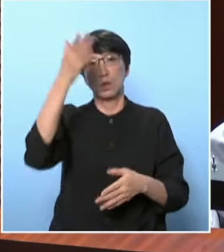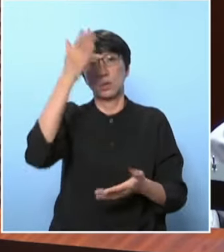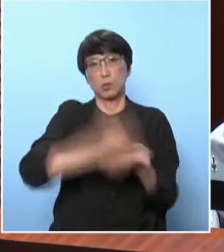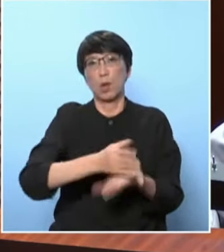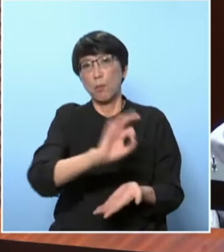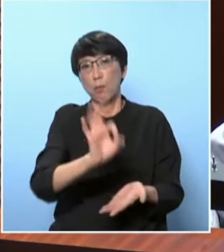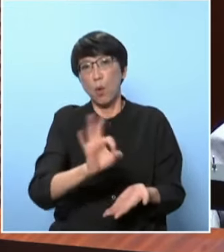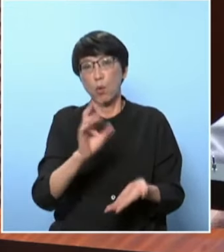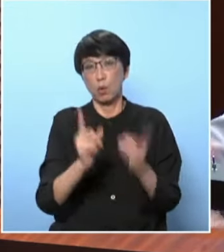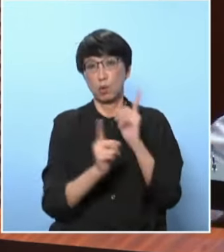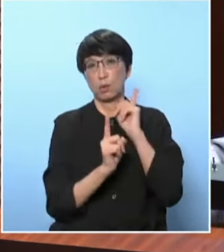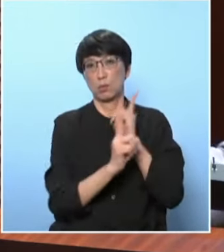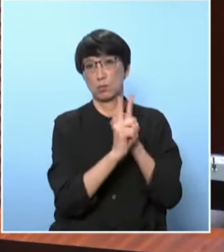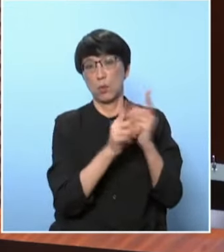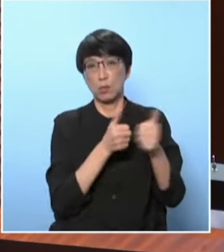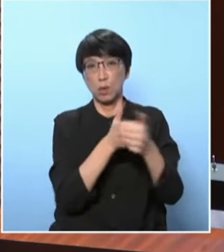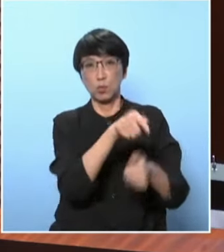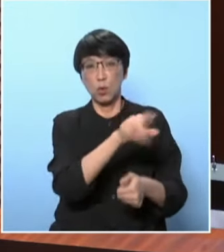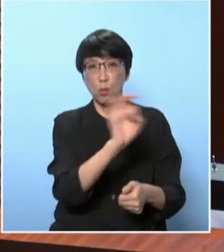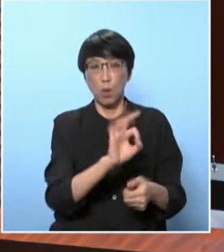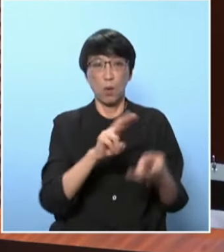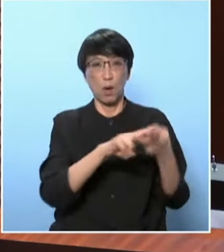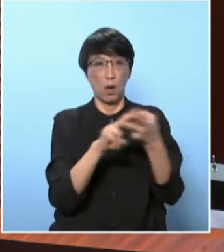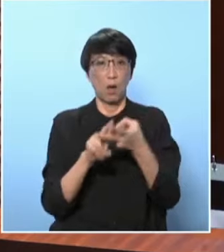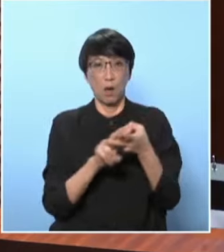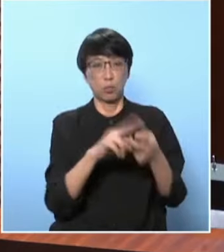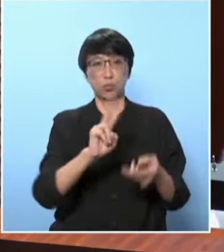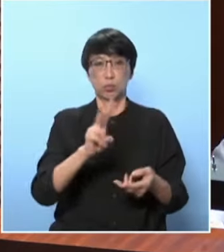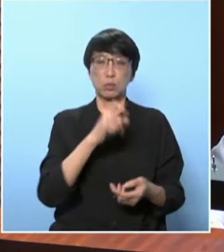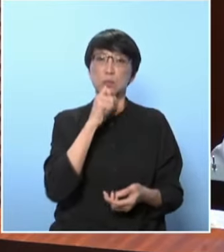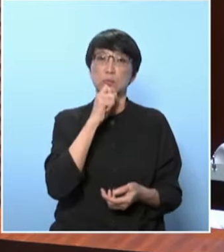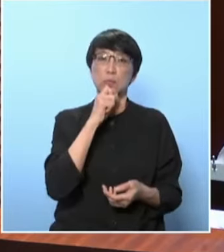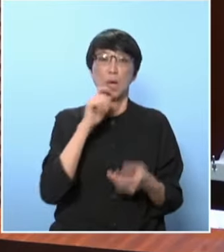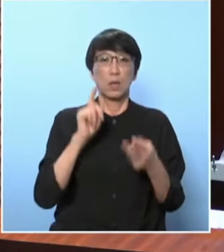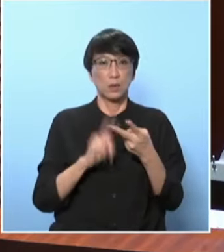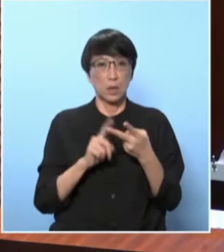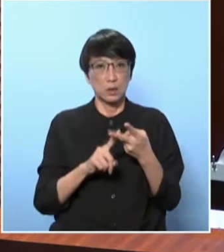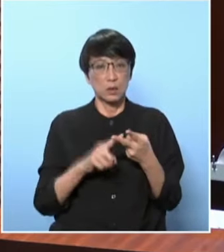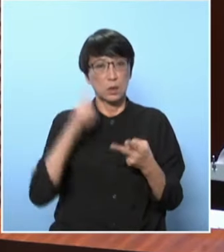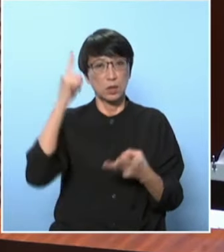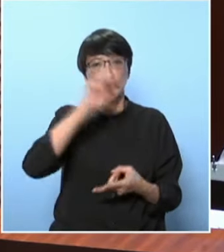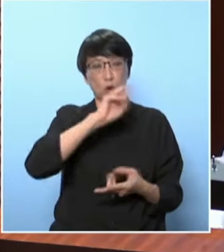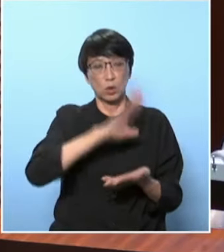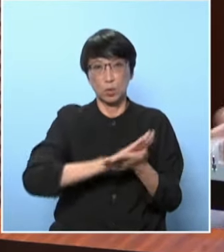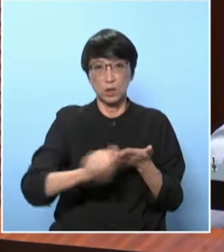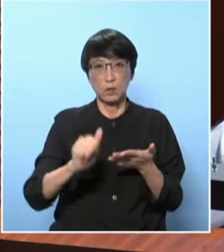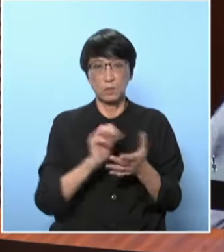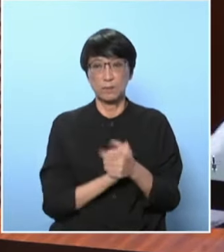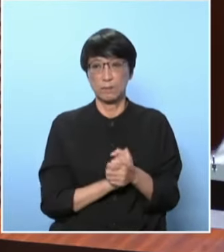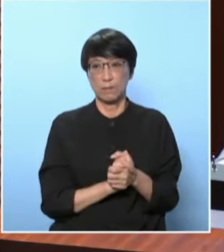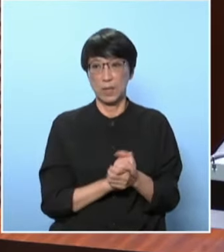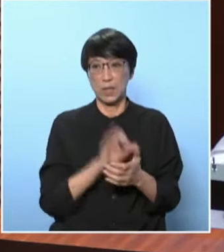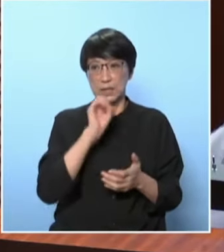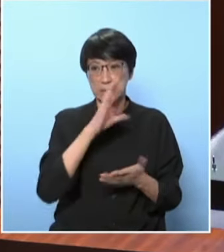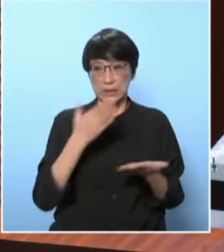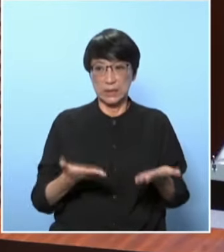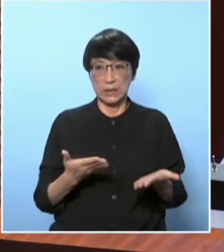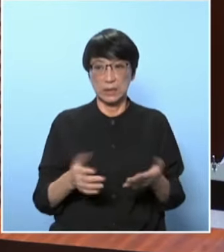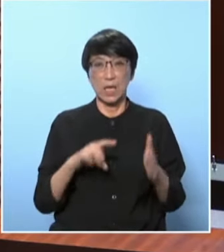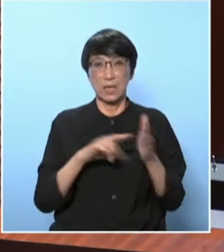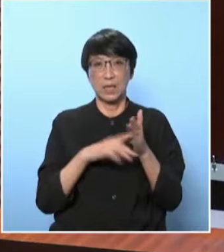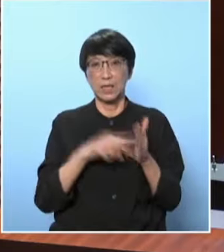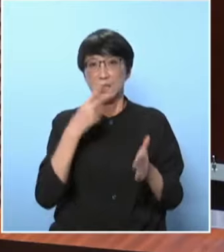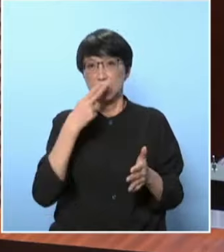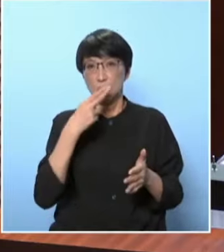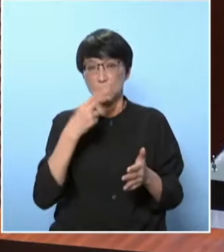你哋唔跟佢標準咧？我哋亞洲地方其實好多人其實都係食緊嘅。嗱，第二咧，頭先我講得好清楚，局長，我講緊而家呢一刻電子